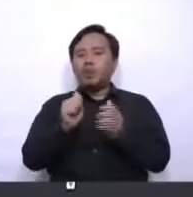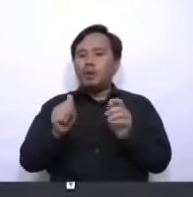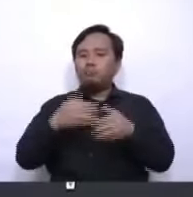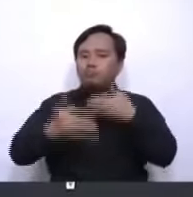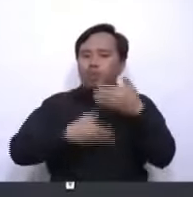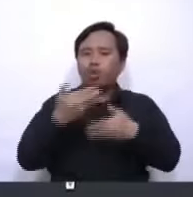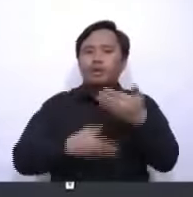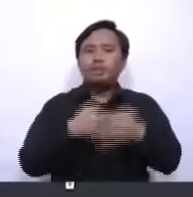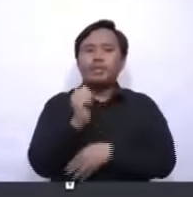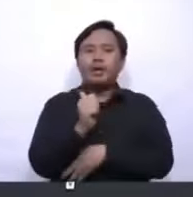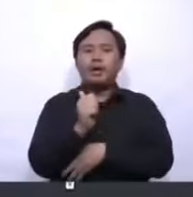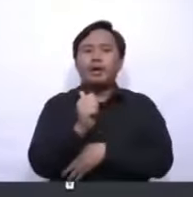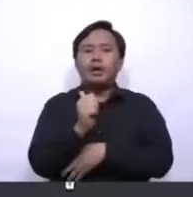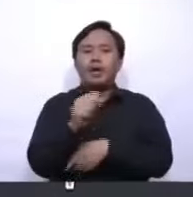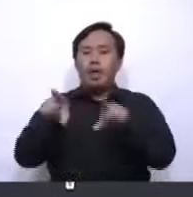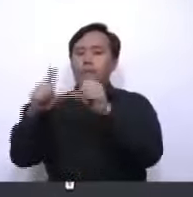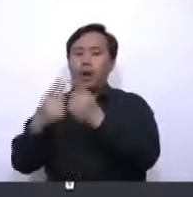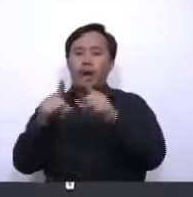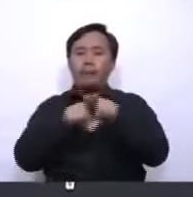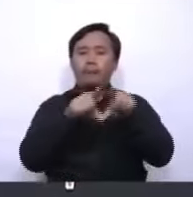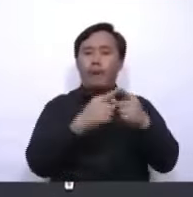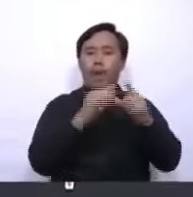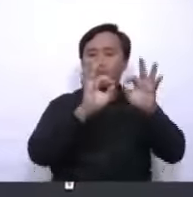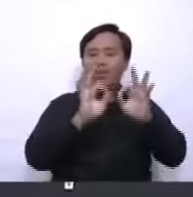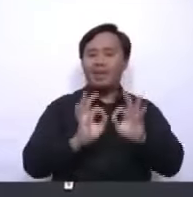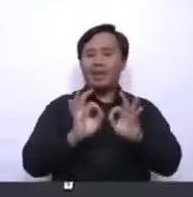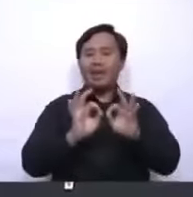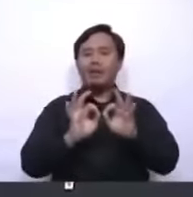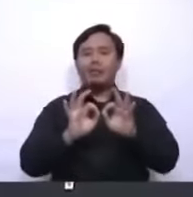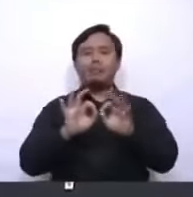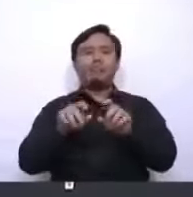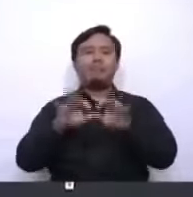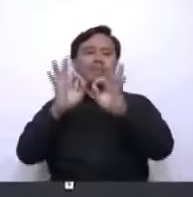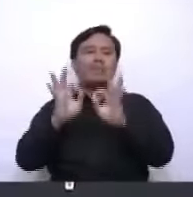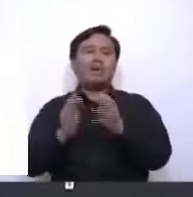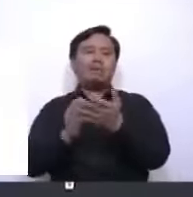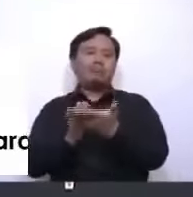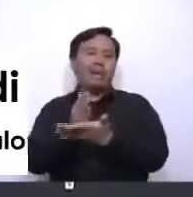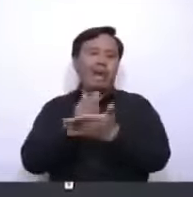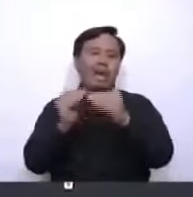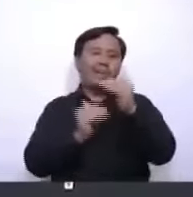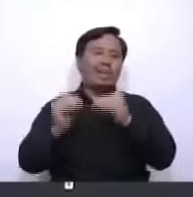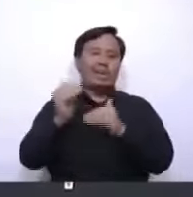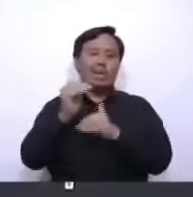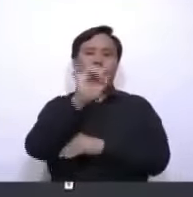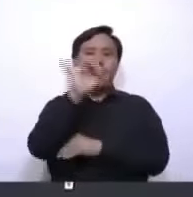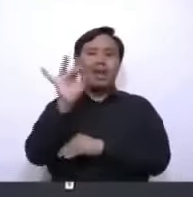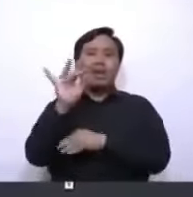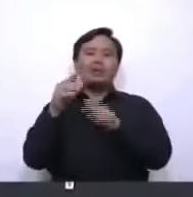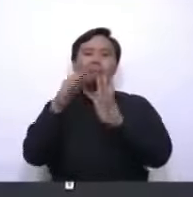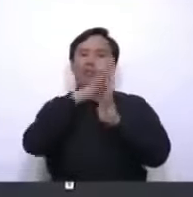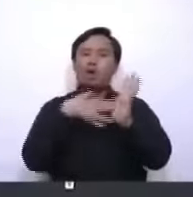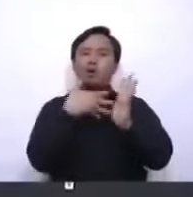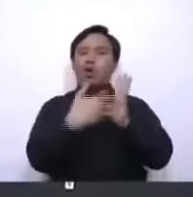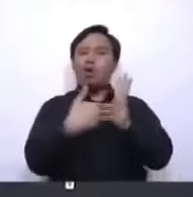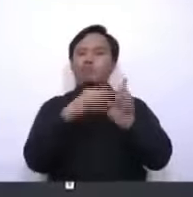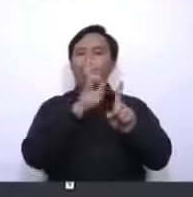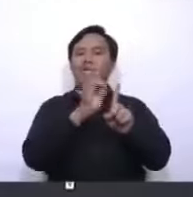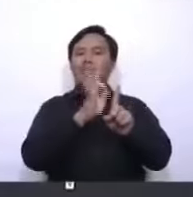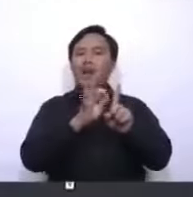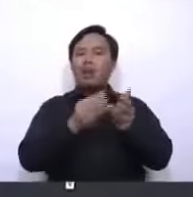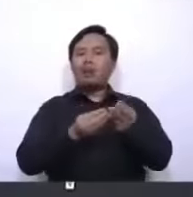produktif. Lembaga-lembaga pendidikan, baik pendidikan menengah, pendidikan tinggi, harus dimasukkan kurikulum talent digital